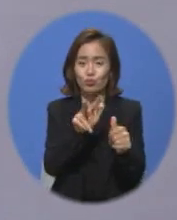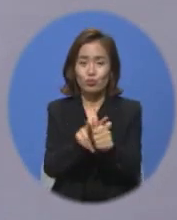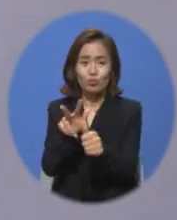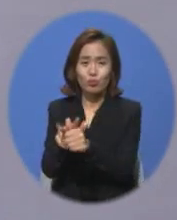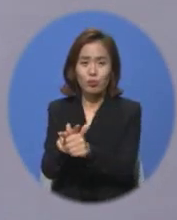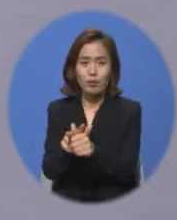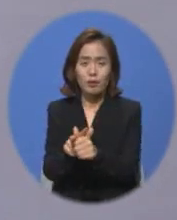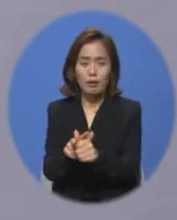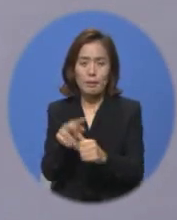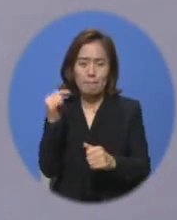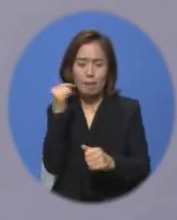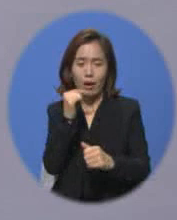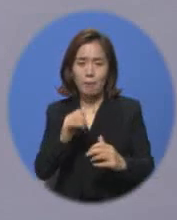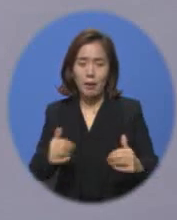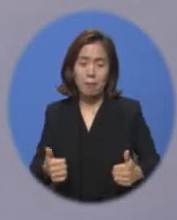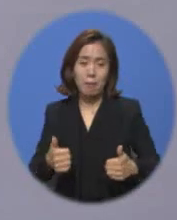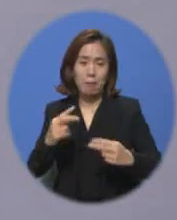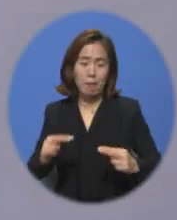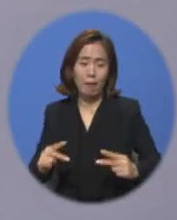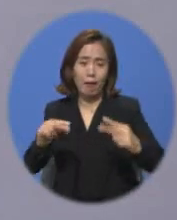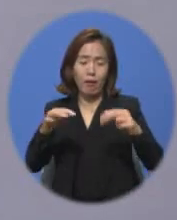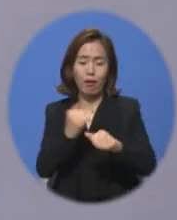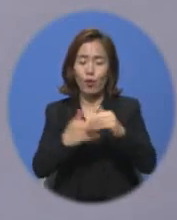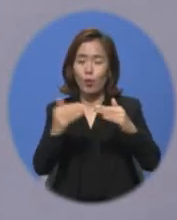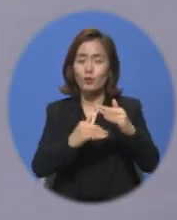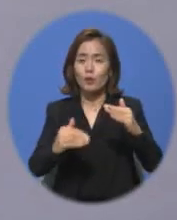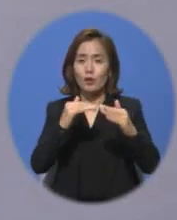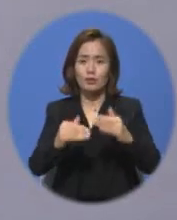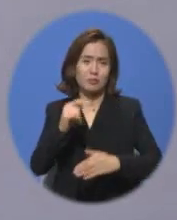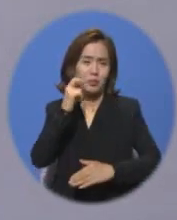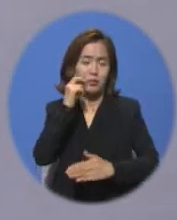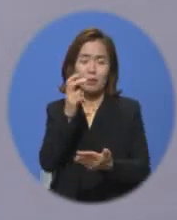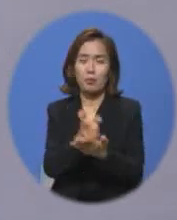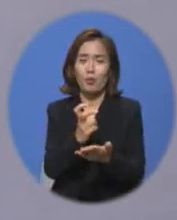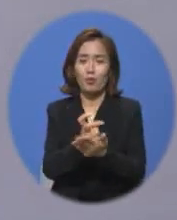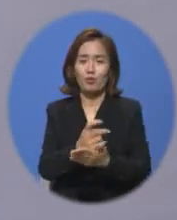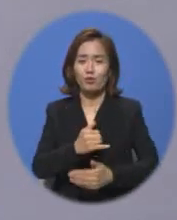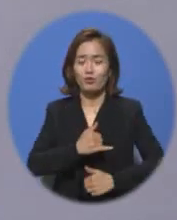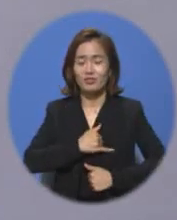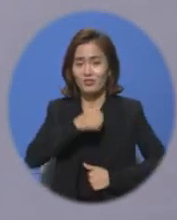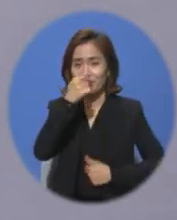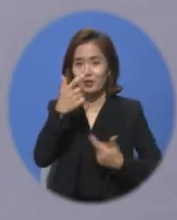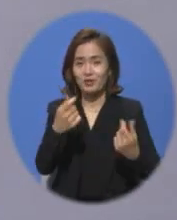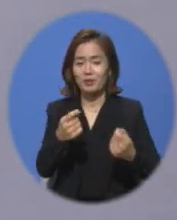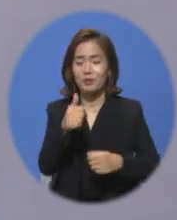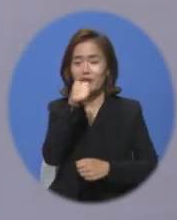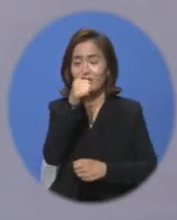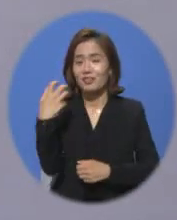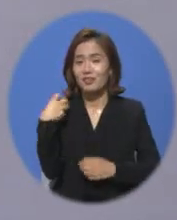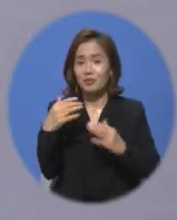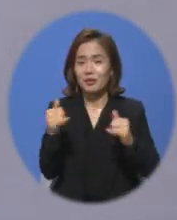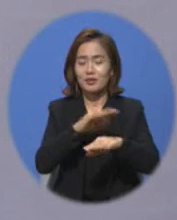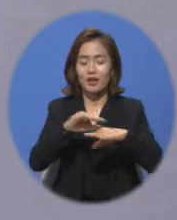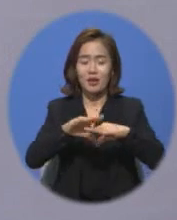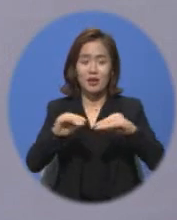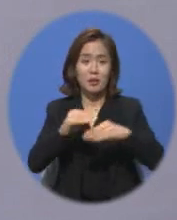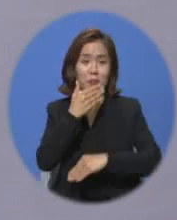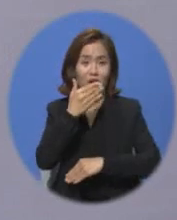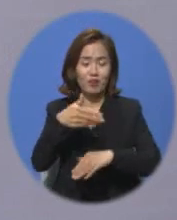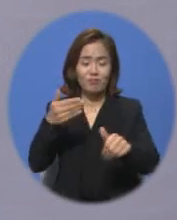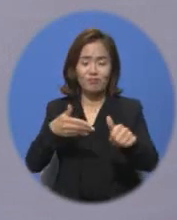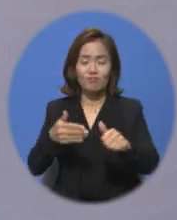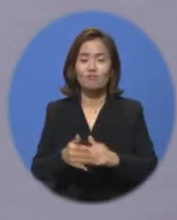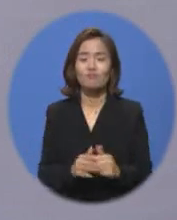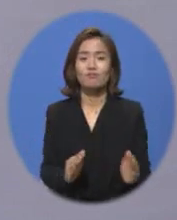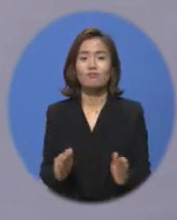는날카로운 공방을벌이며불공정한규칙을고수하고있습니다. 운영자님께서 이상황을